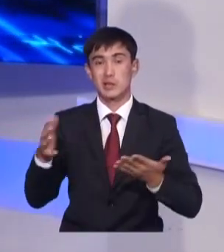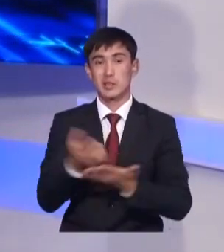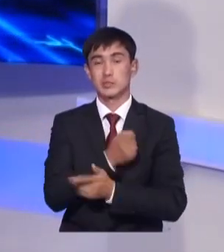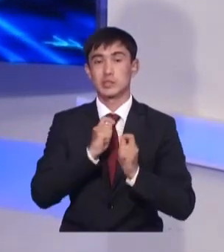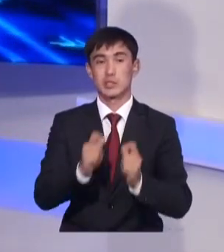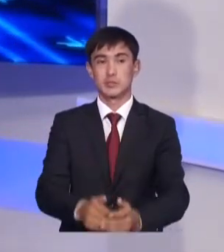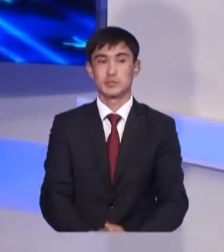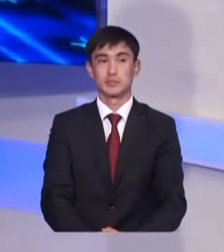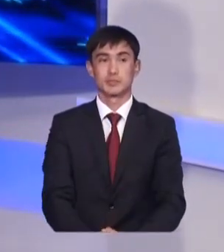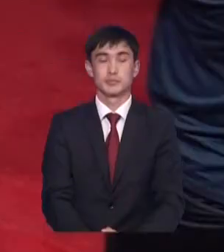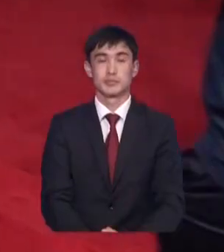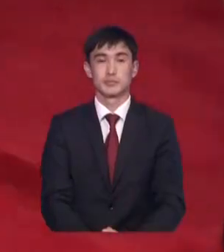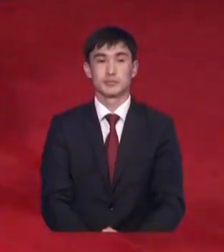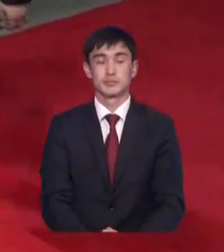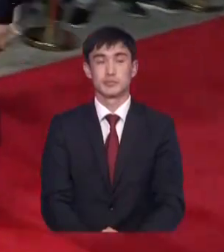грант табысталды.